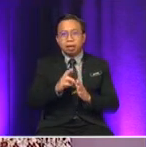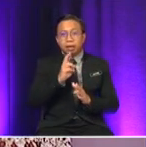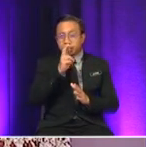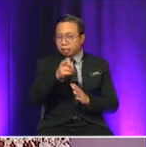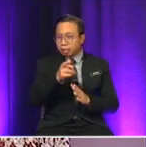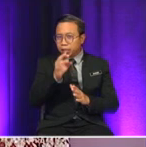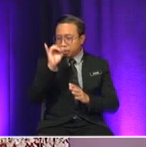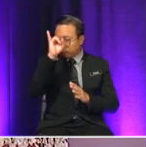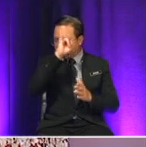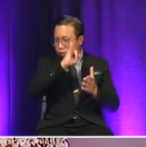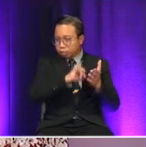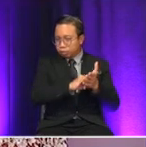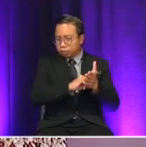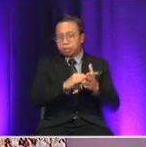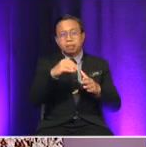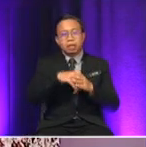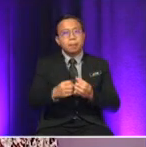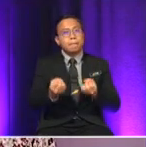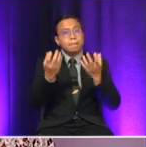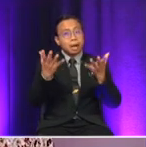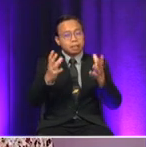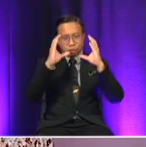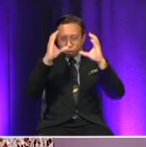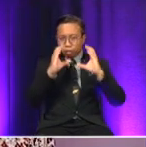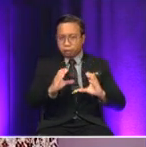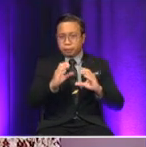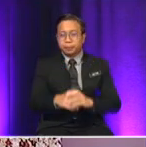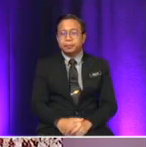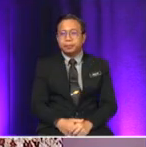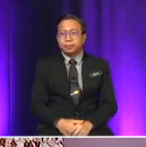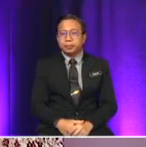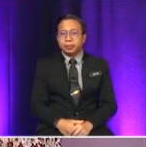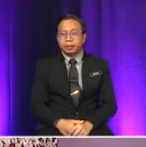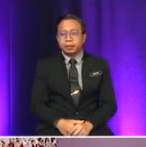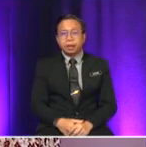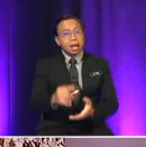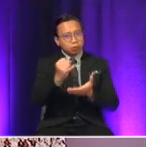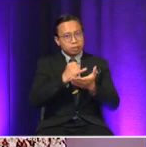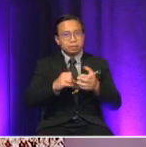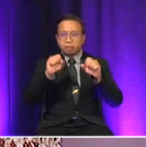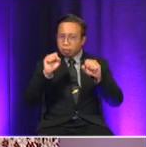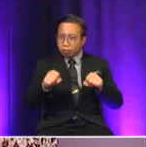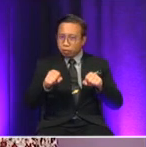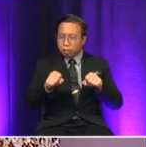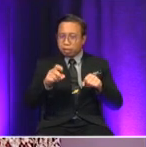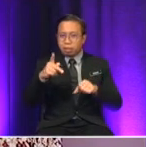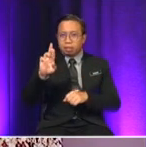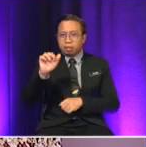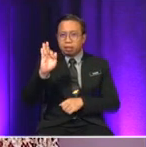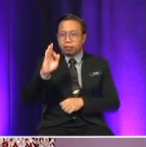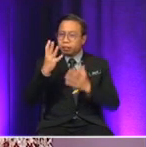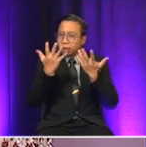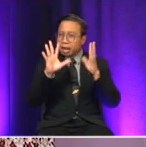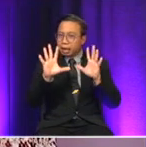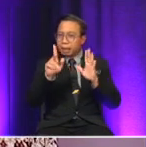imajinasi mereka dalam pelbagai cara. Macam kita telah belajar tadi, melalui lukisan boleh, kraf tangan boleh,